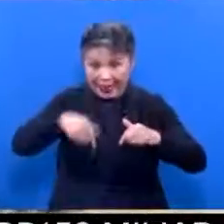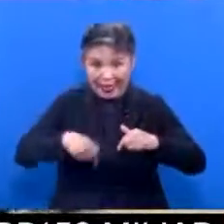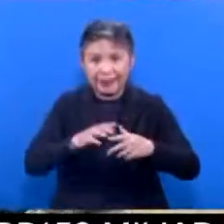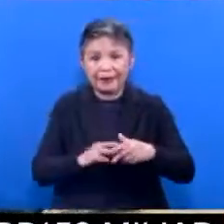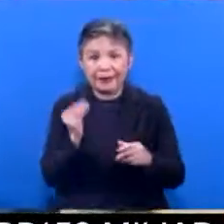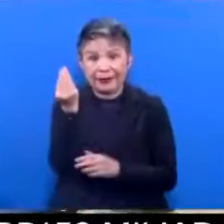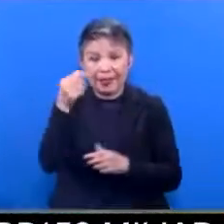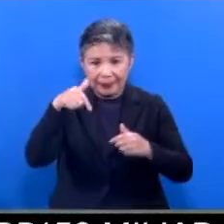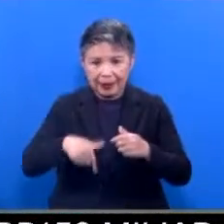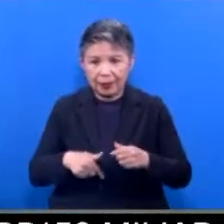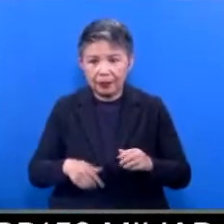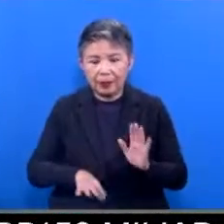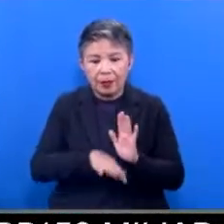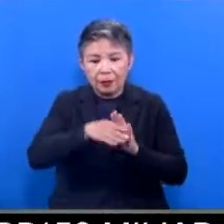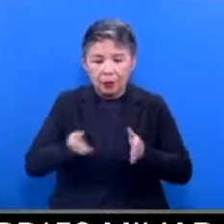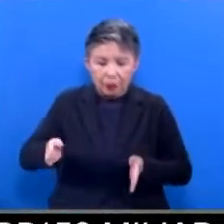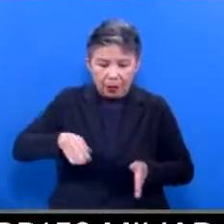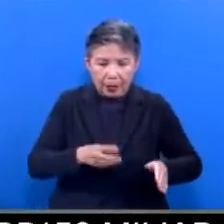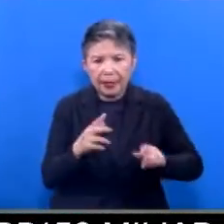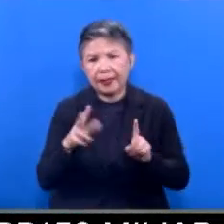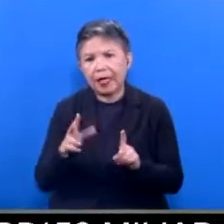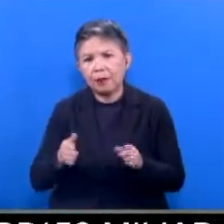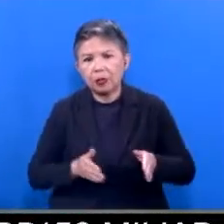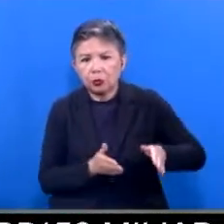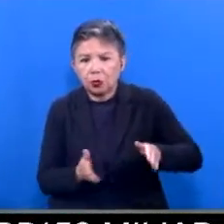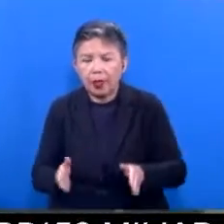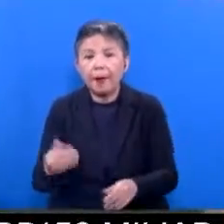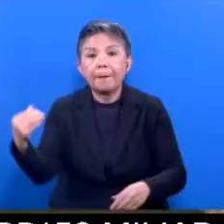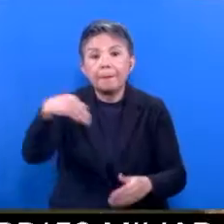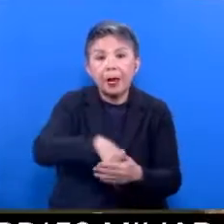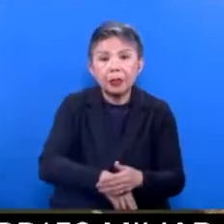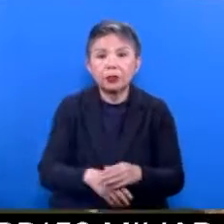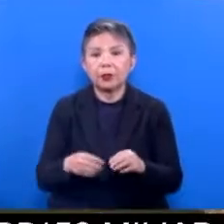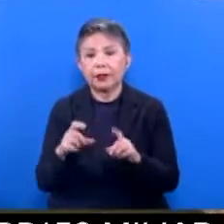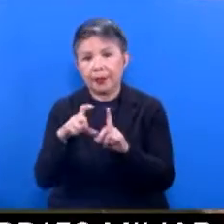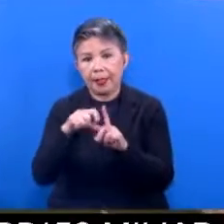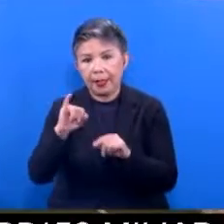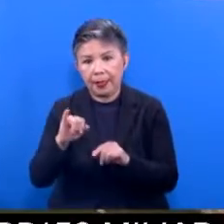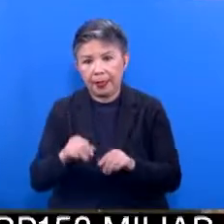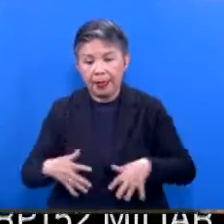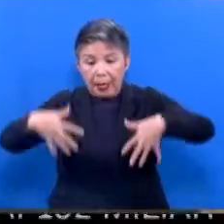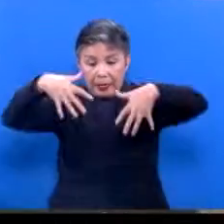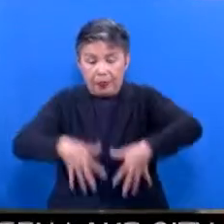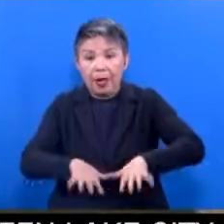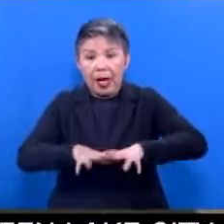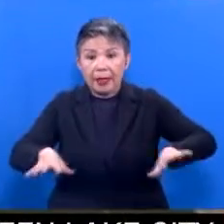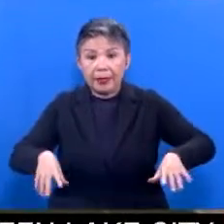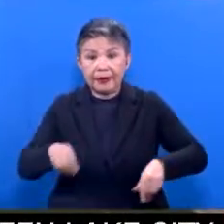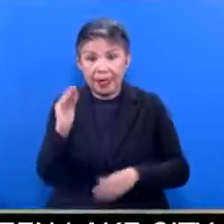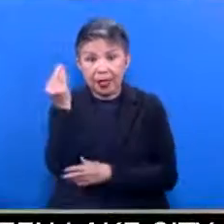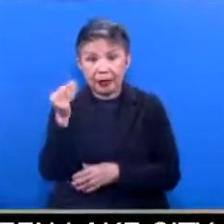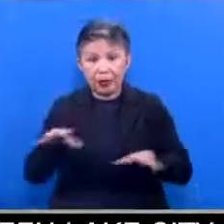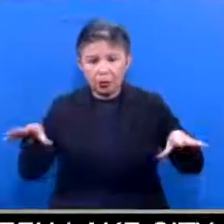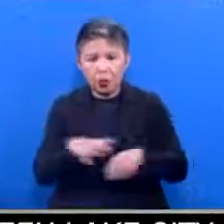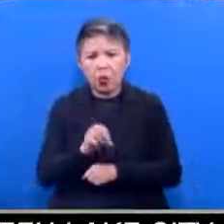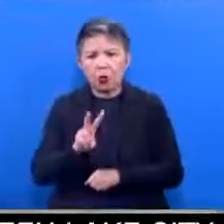Jika terjadi hujan, air akan mengalir melalui 13 sungai yang masuk ke ibu kota. Daya tampung sungai di DKI Jakarta saat ini